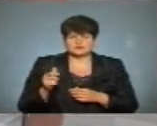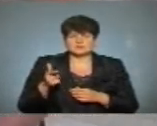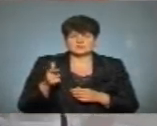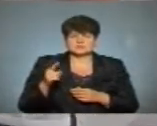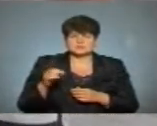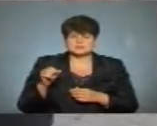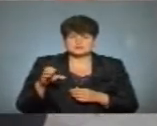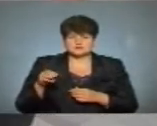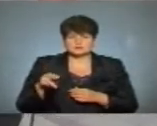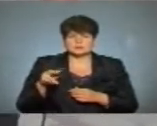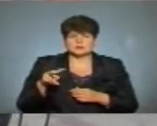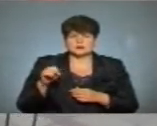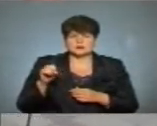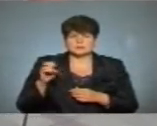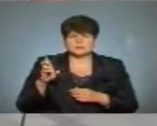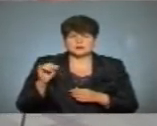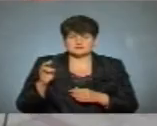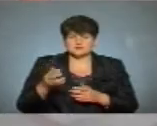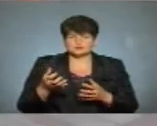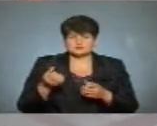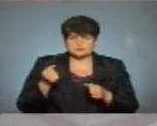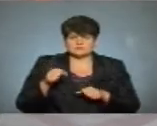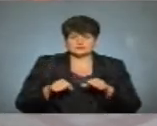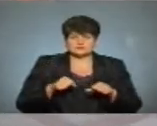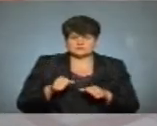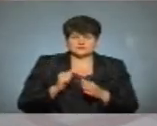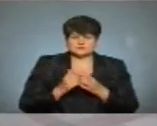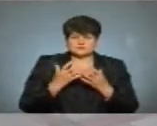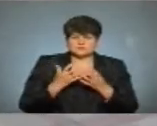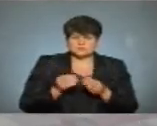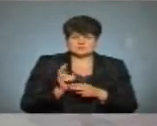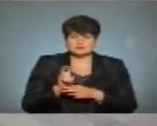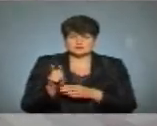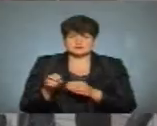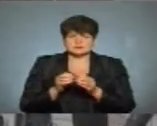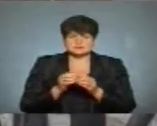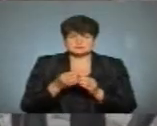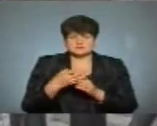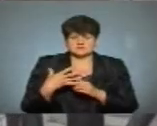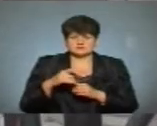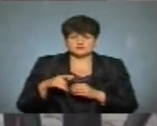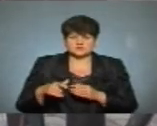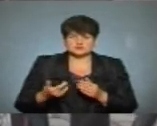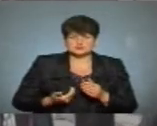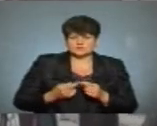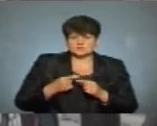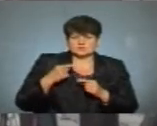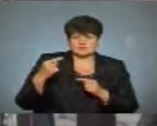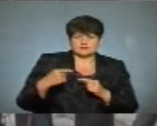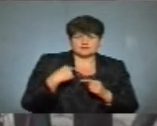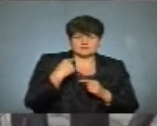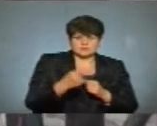Застіночого та Плебанівки, отримують велосипеди. Щодня вони мають відвідати по 10-15 пенсіонерів, які живуть далеко один від